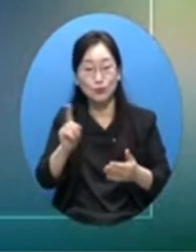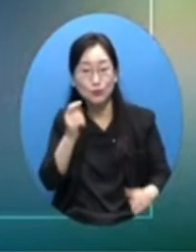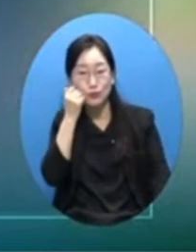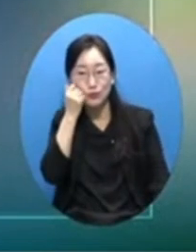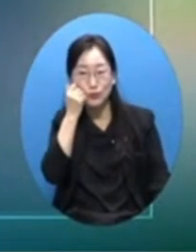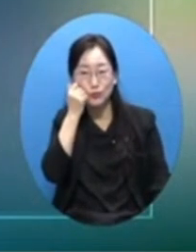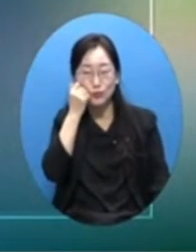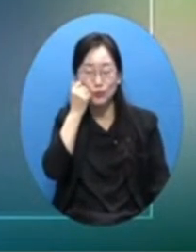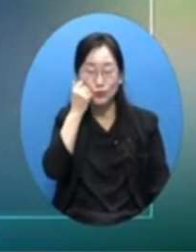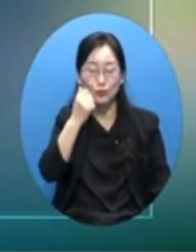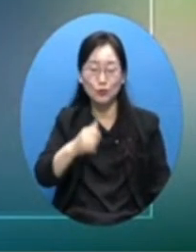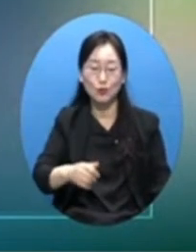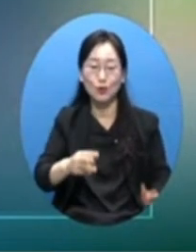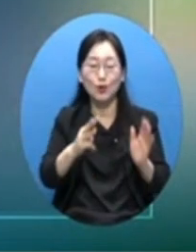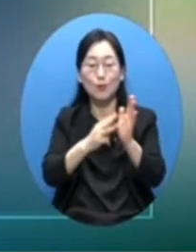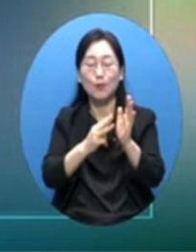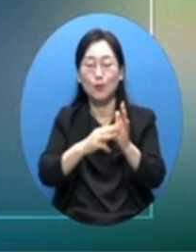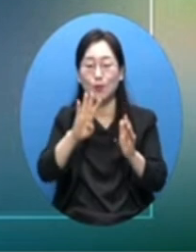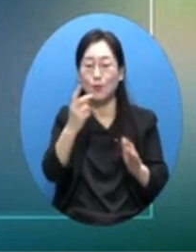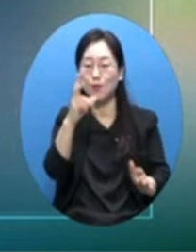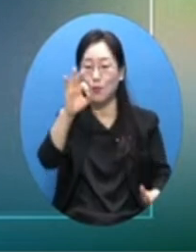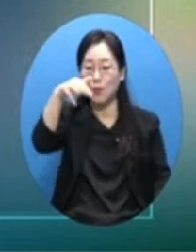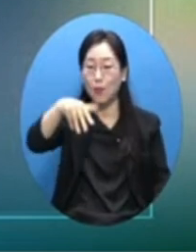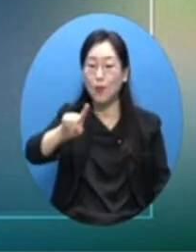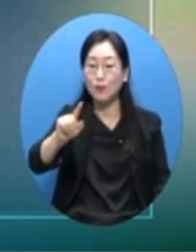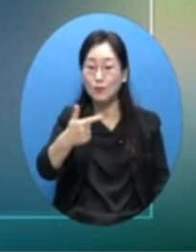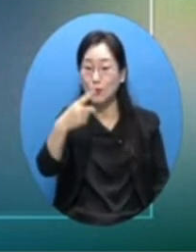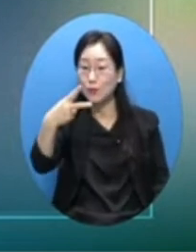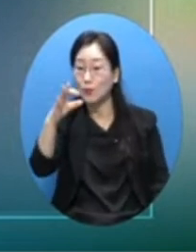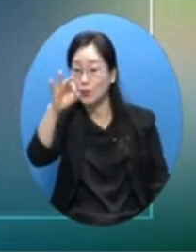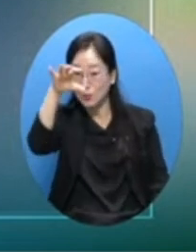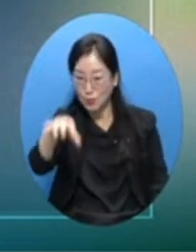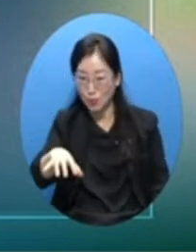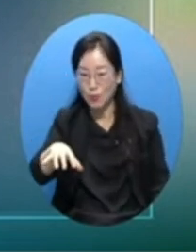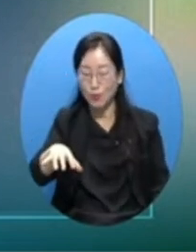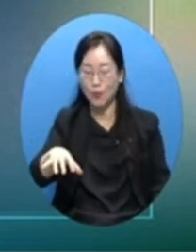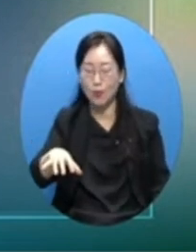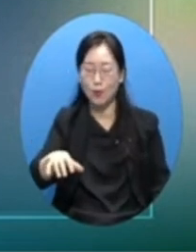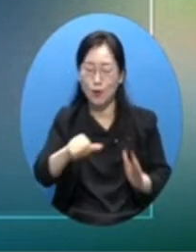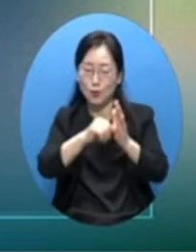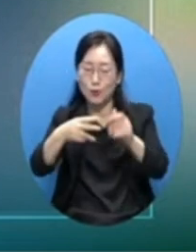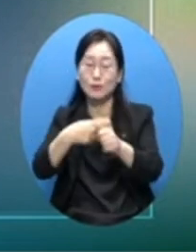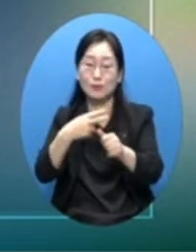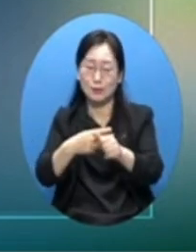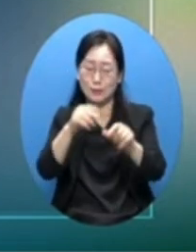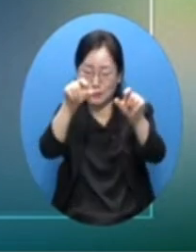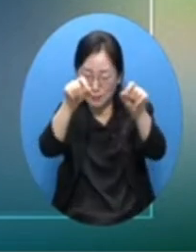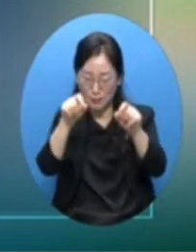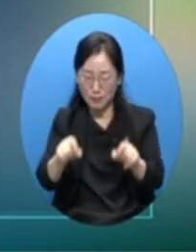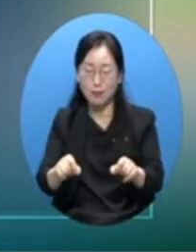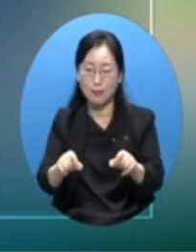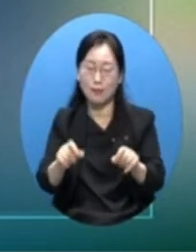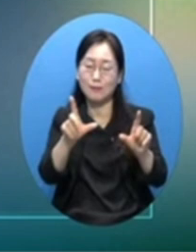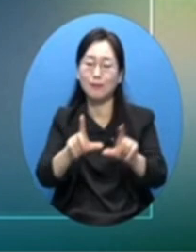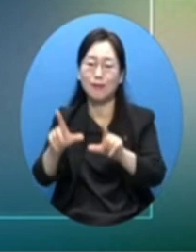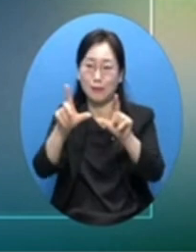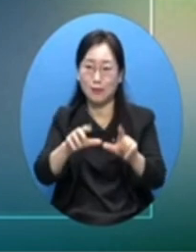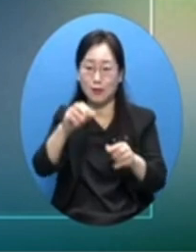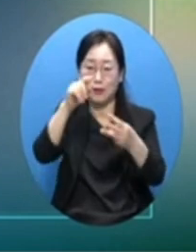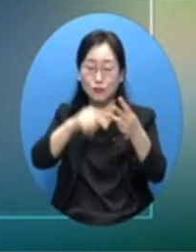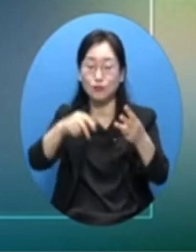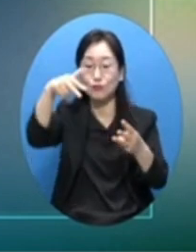불리운 윤주홍 장로님을 소개하기 원합니다. 평생을 가난하고 소외된 이웃의 주치의로